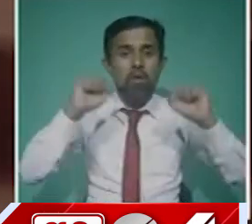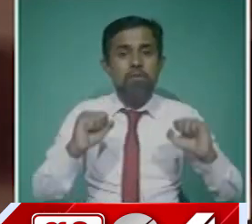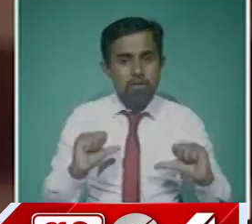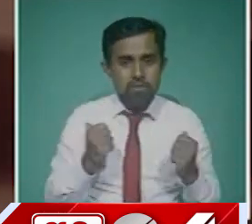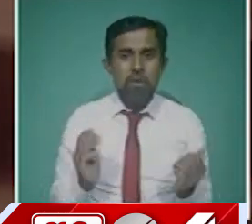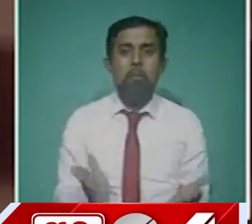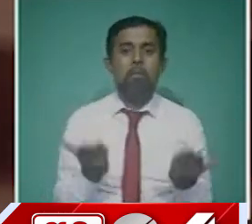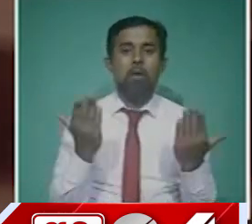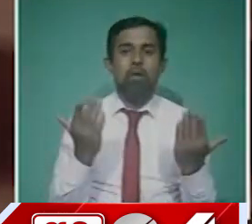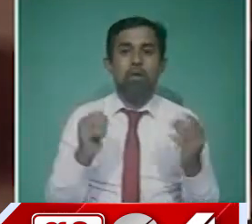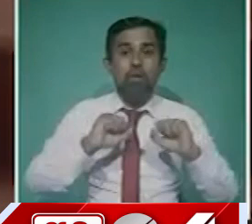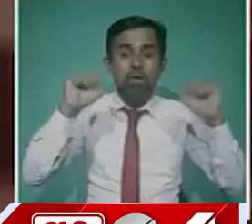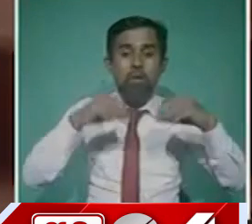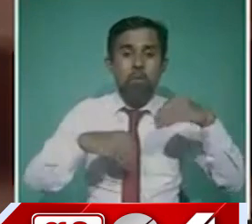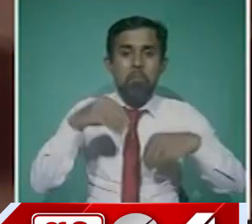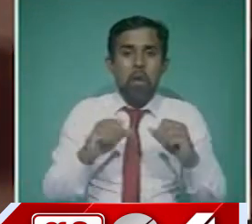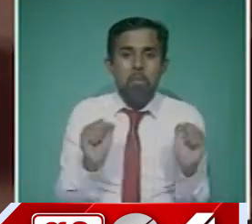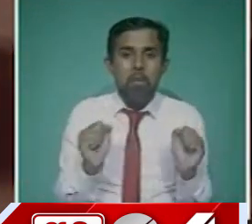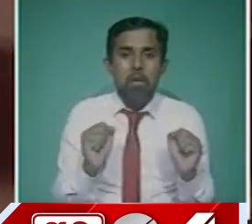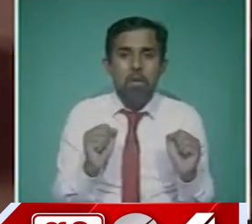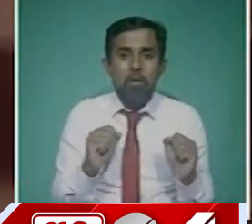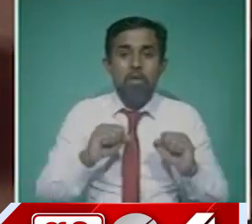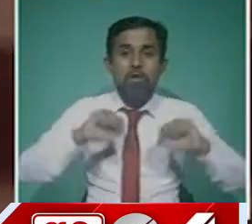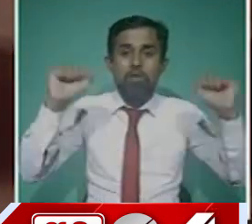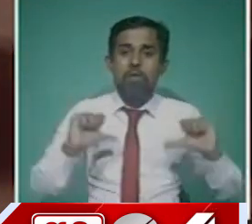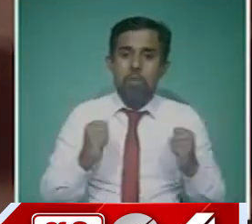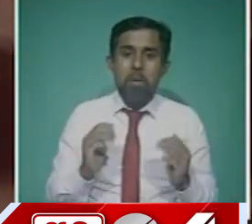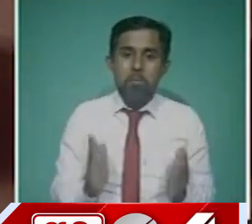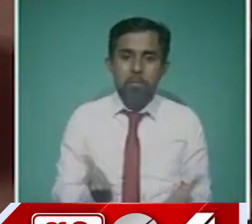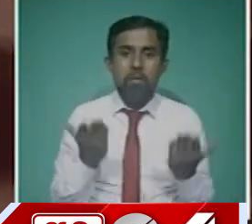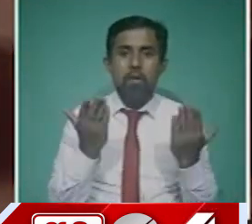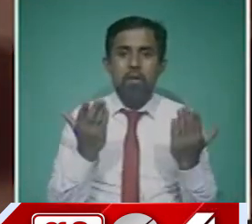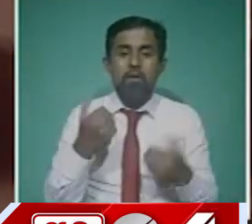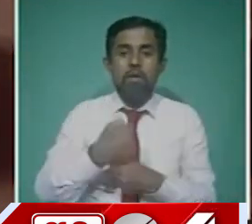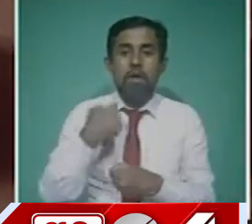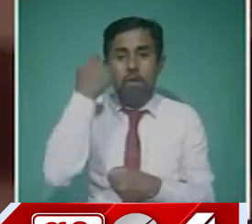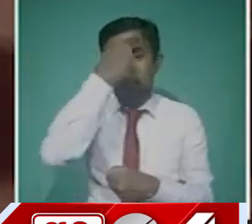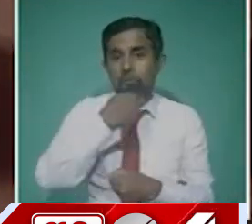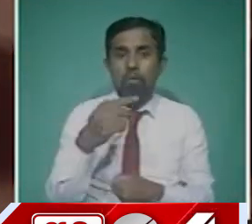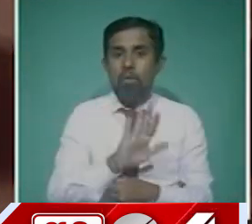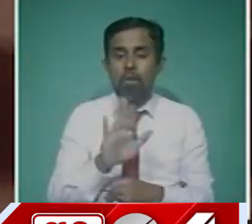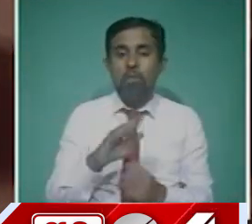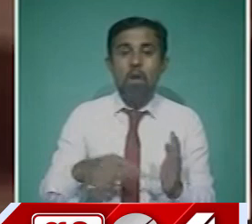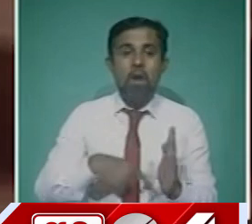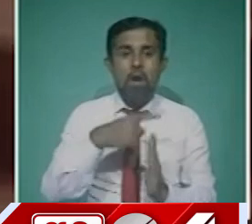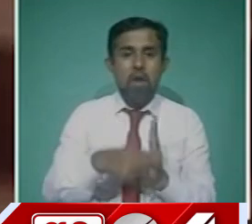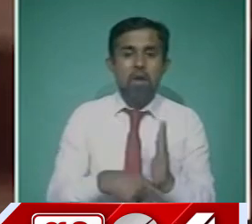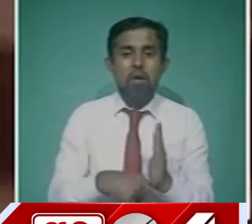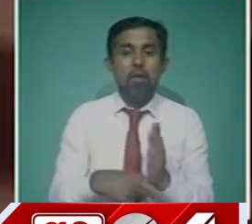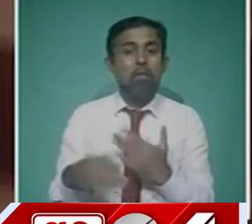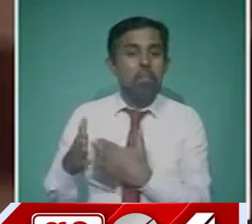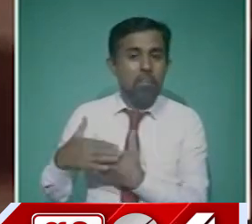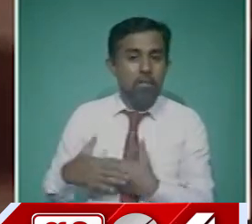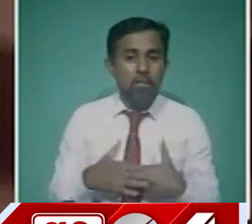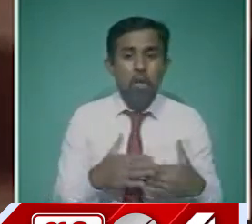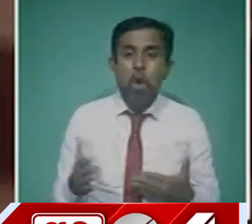ගන්නන්න. අරගලයට මේ දේශපාලනඥයෝ බයයි. අරගලේ පණ ගන්නන්න ගාලු මෝදරින් නෙමෙයි මේ රටේ මේ පීඩනයට අහුවෙලා ඉන්න